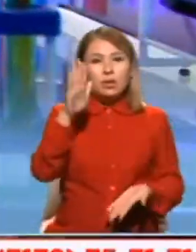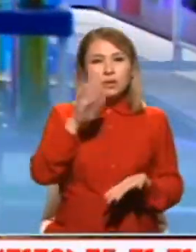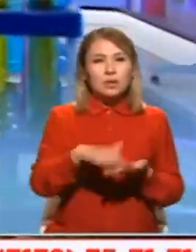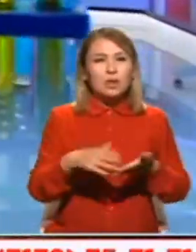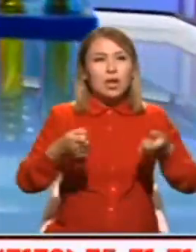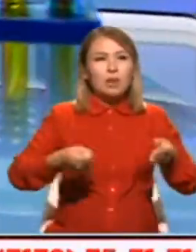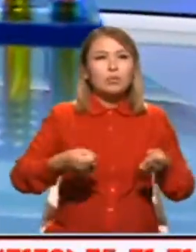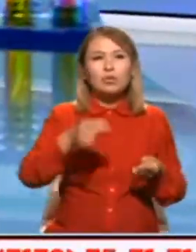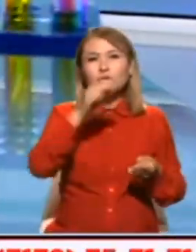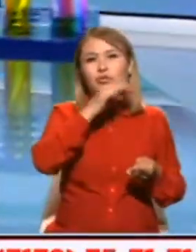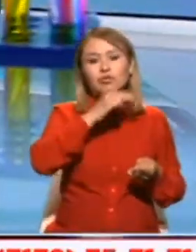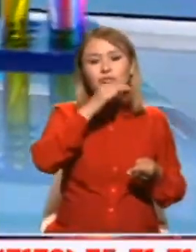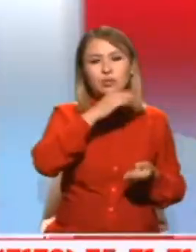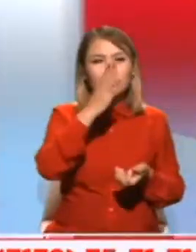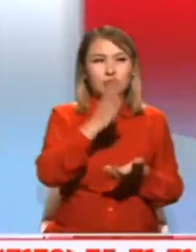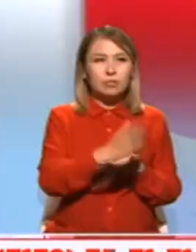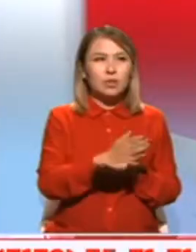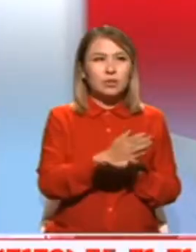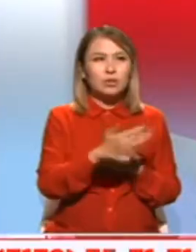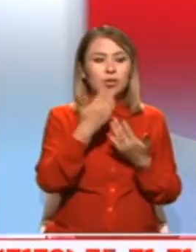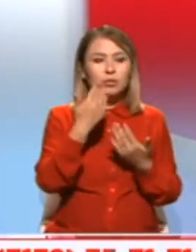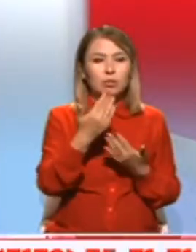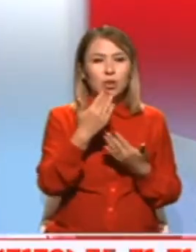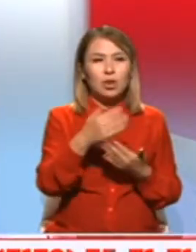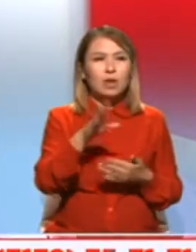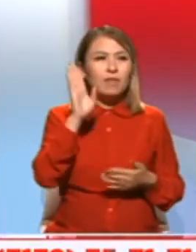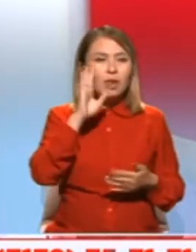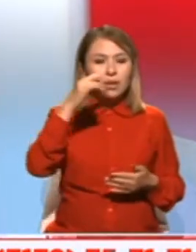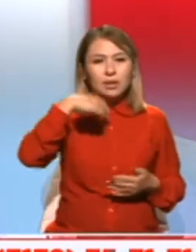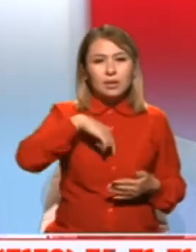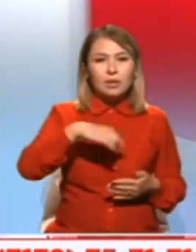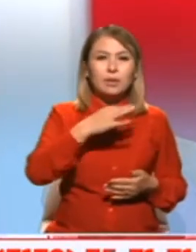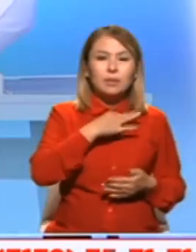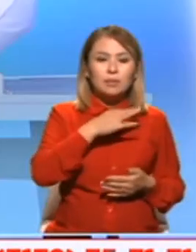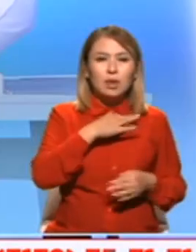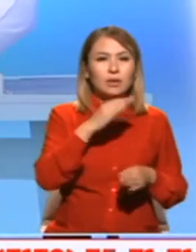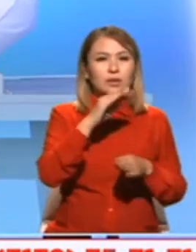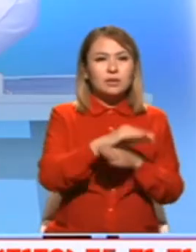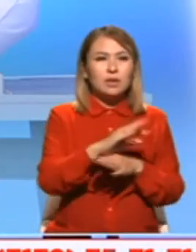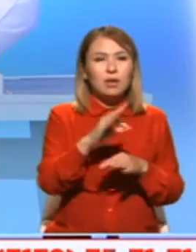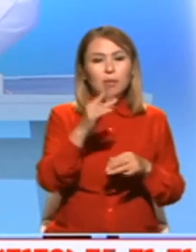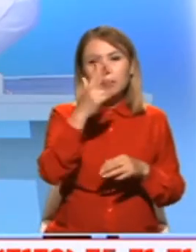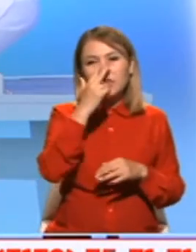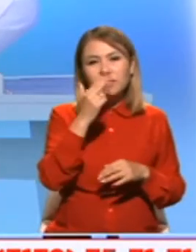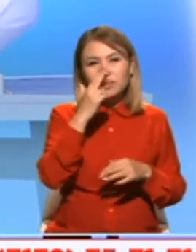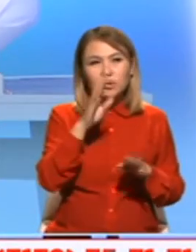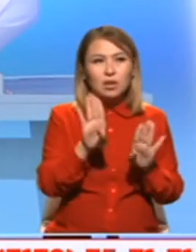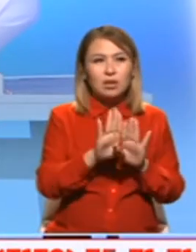тауыса алатын қасиетке ие, иә? Бұл ағзаның сусыздануының белгісі ме, жоқ әлде әдет пе?